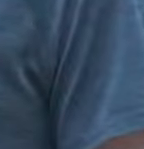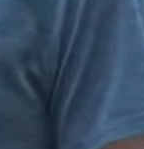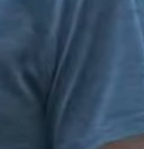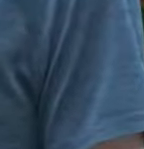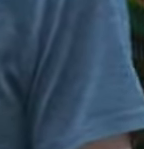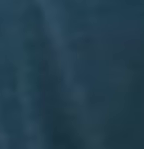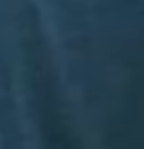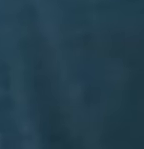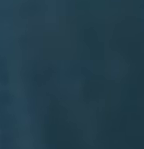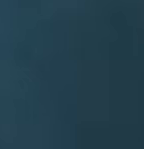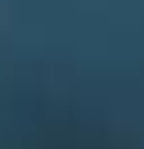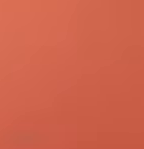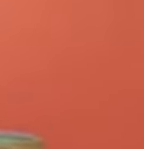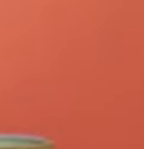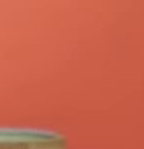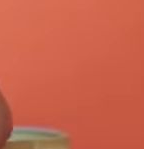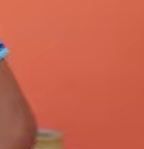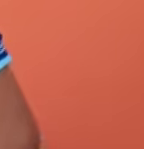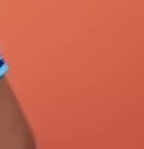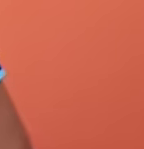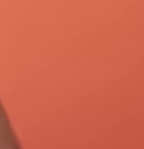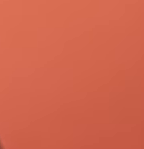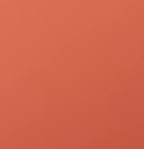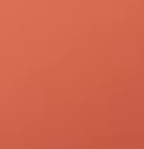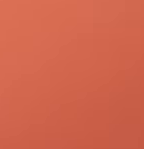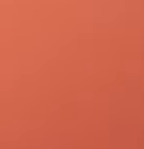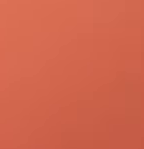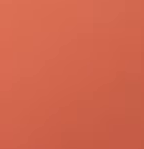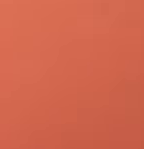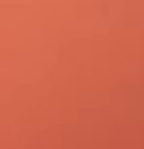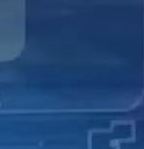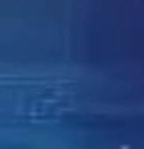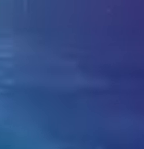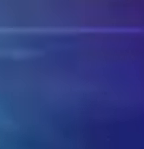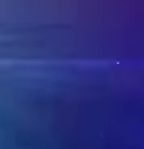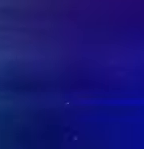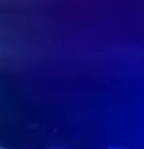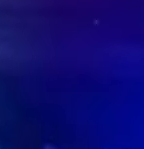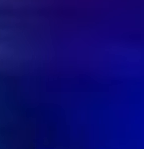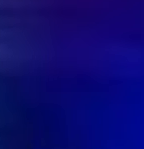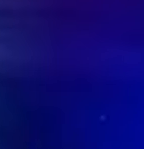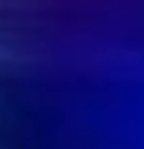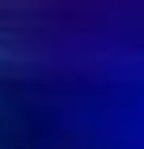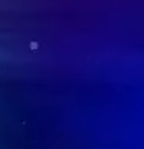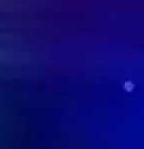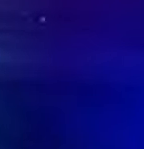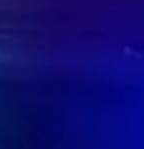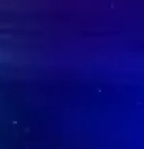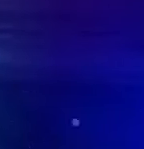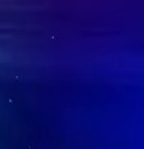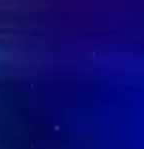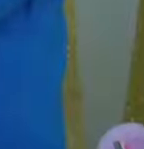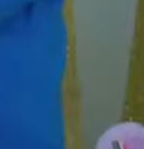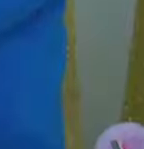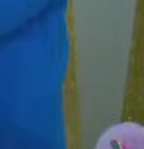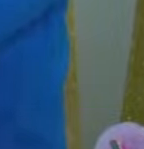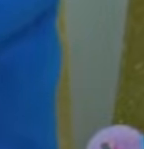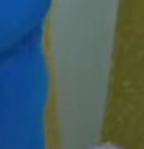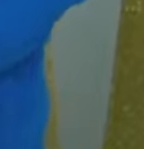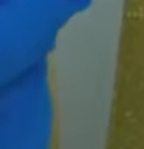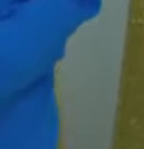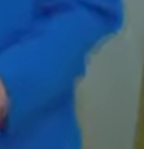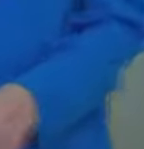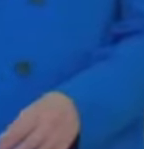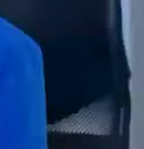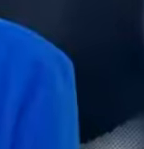ba ang lahat ng mga tatay? Si Jacob eh, dito natitira. Palagi nandito ha. Pepito, Manaloto, tuloy ang kwento. Ang